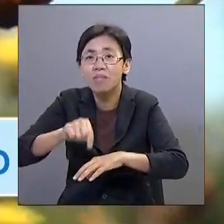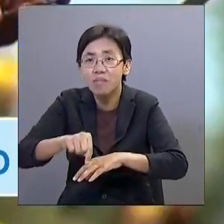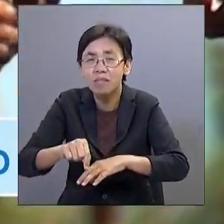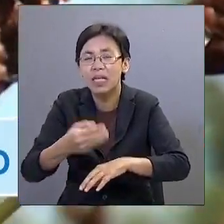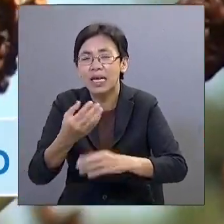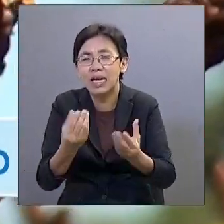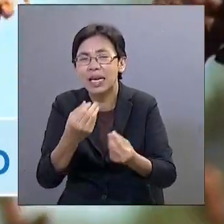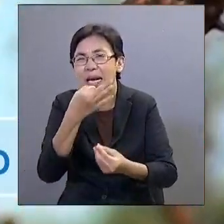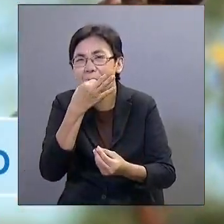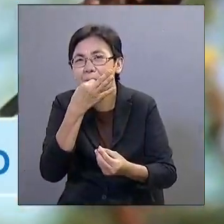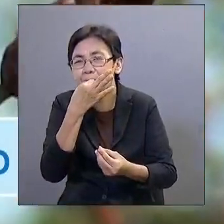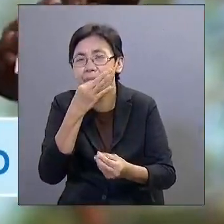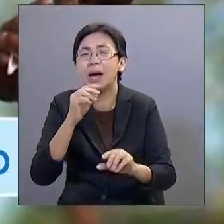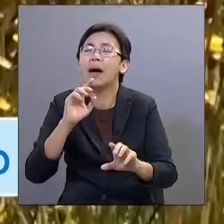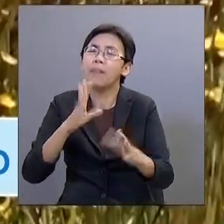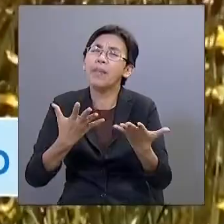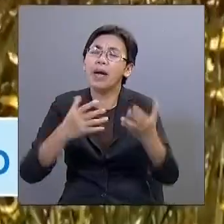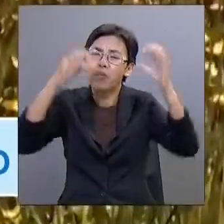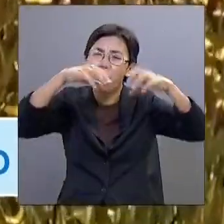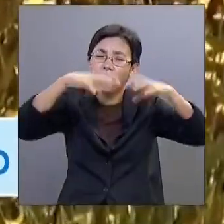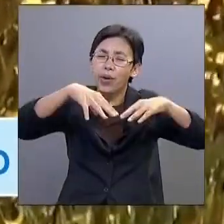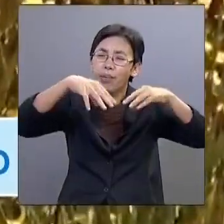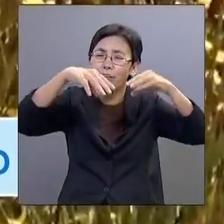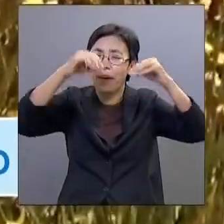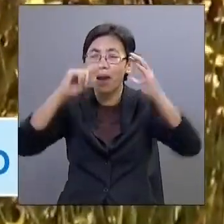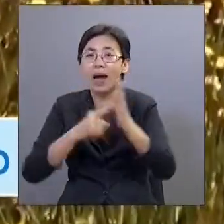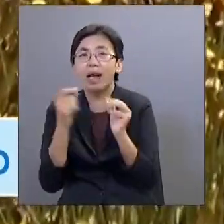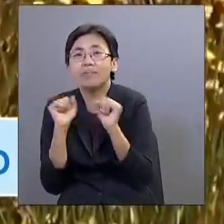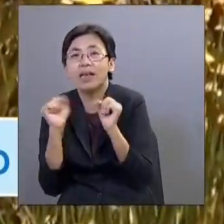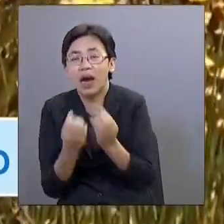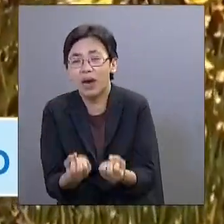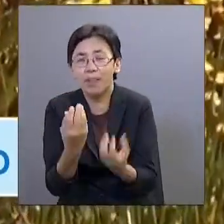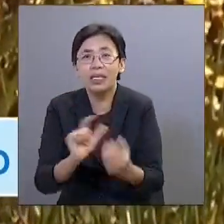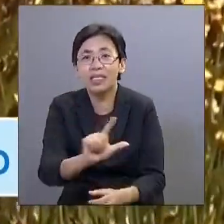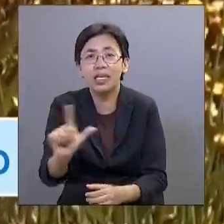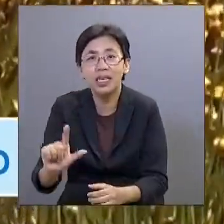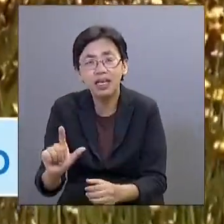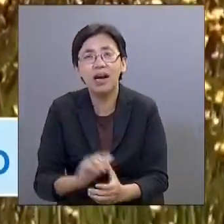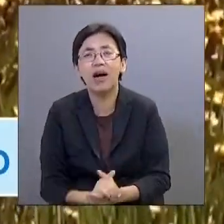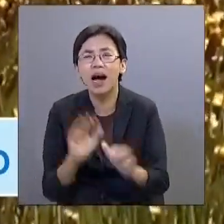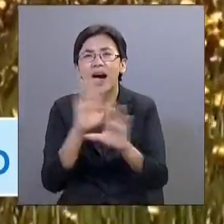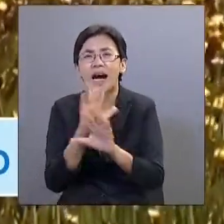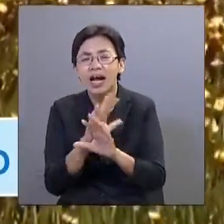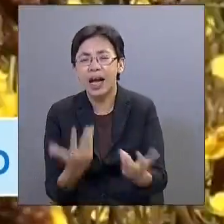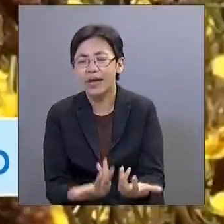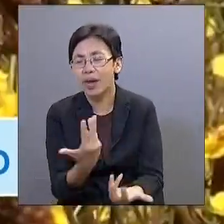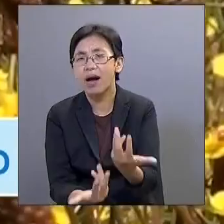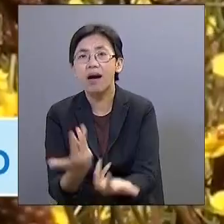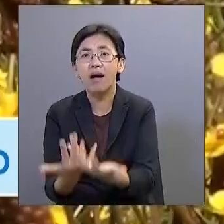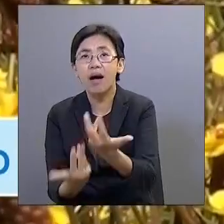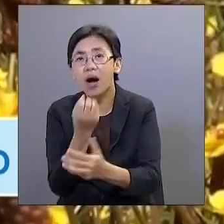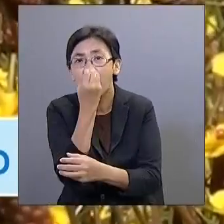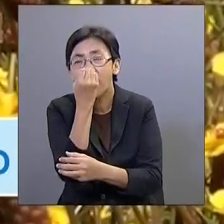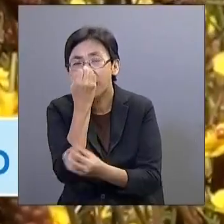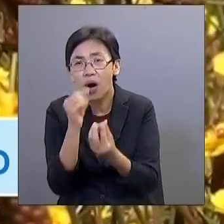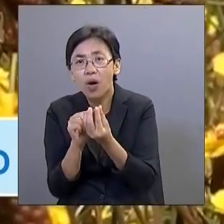มออกดอกในช่วงปลายฝนต้นหนาวครับเป็นไม้ล้มลุกปีเดียวใบขึ้นจากดินมีขนาดเล็กคล้ายใบหญ้าช่อดอกมีก้าน